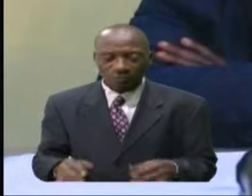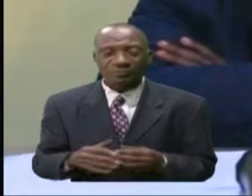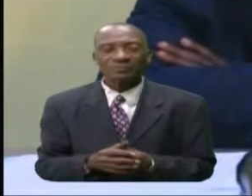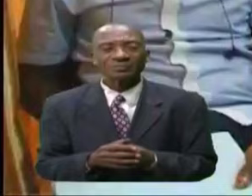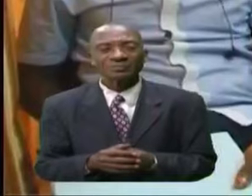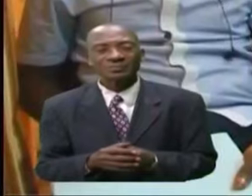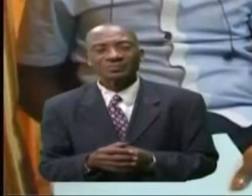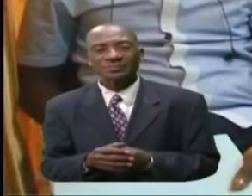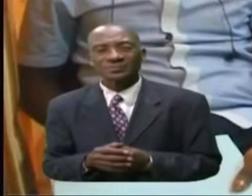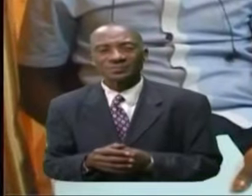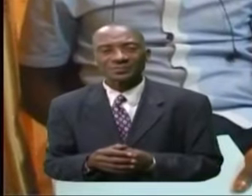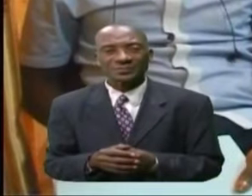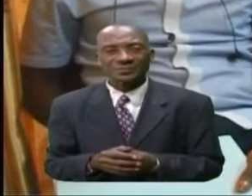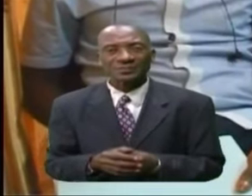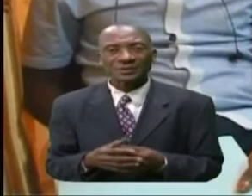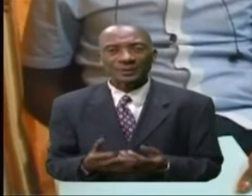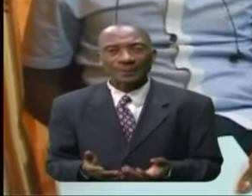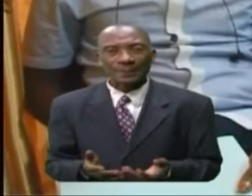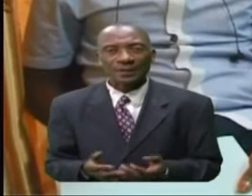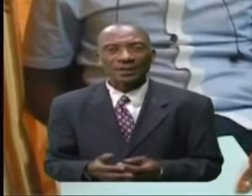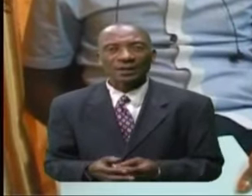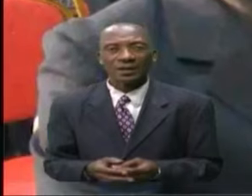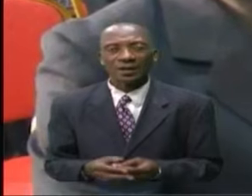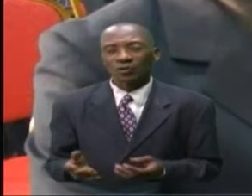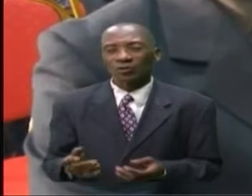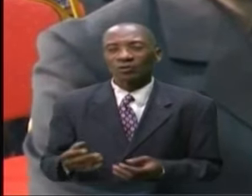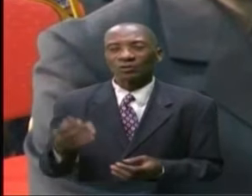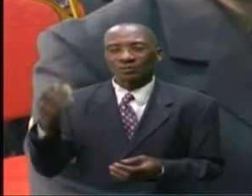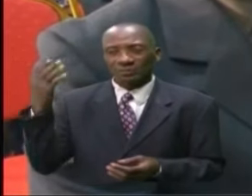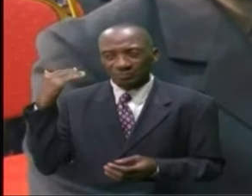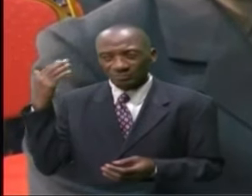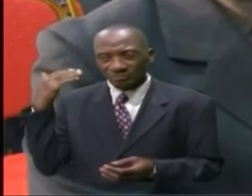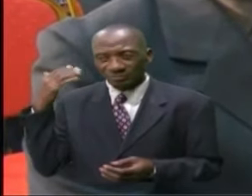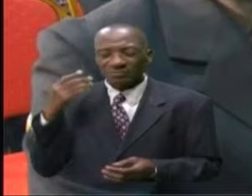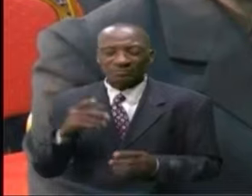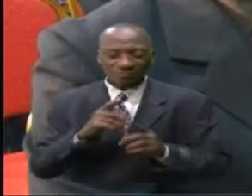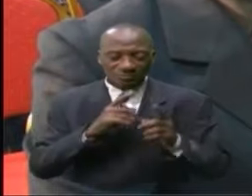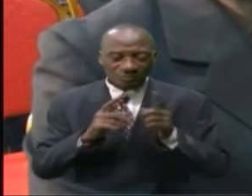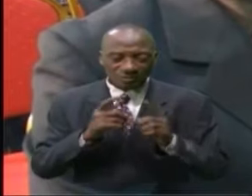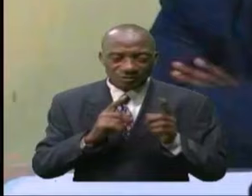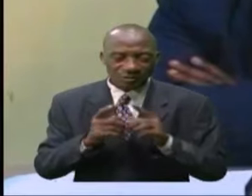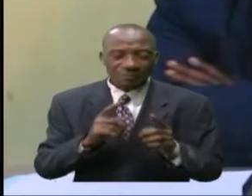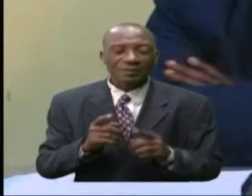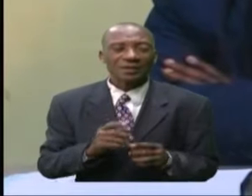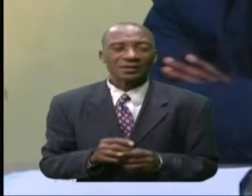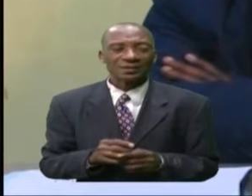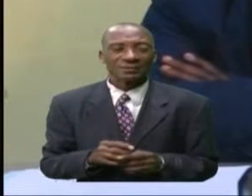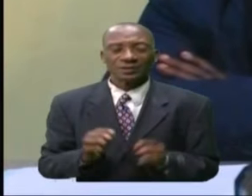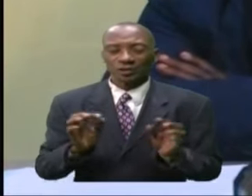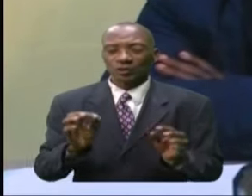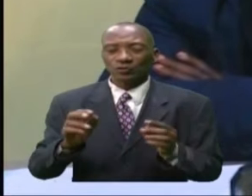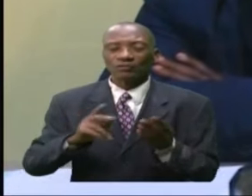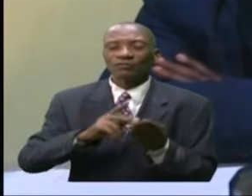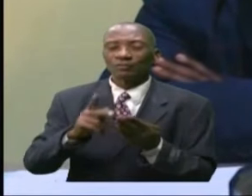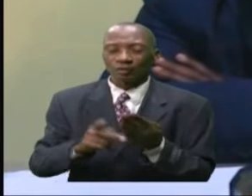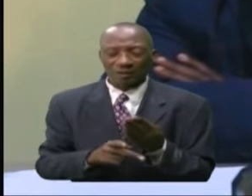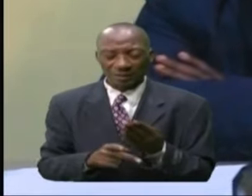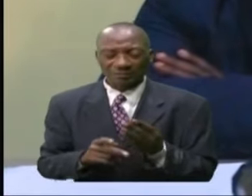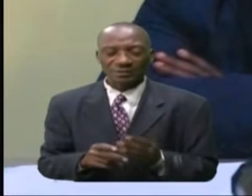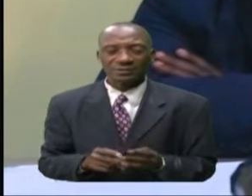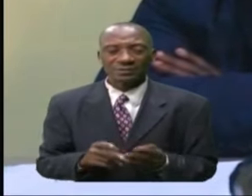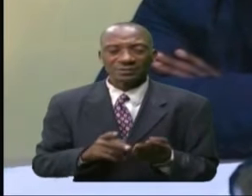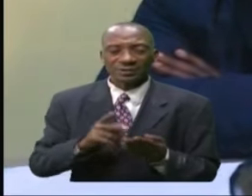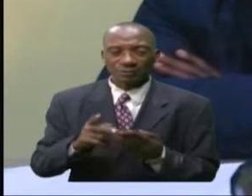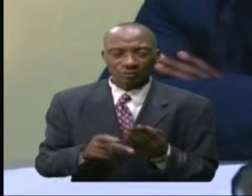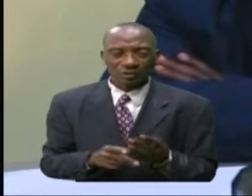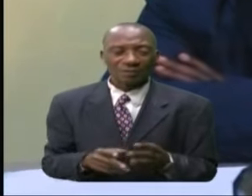mondiale, il a été retenu parmi les priorités de préparation des nouveaux programmes de grande envergure afin de